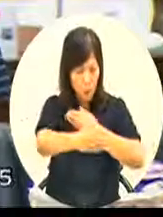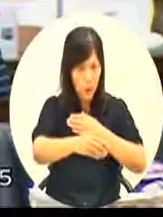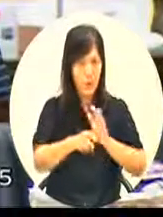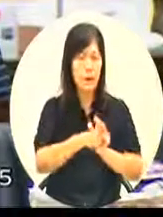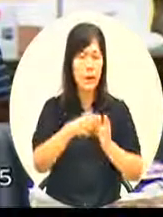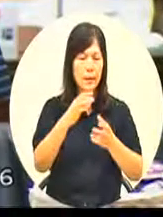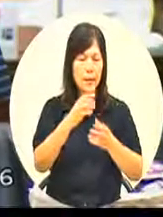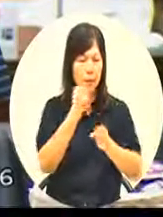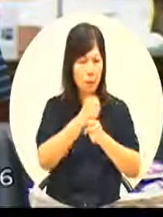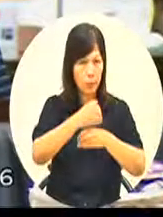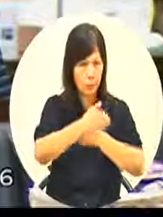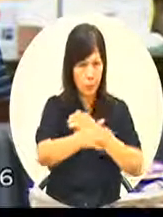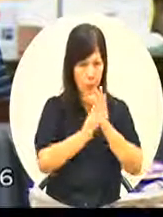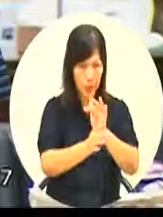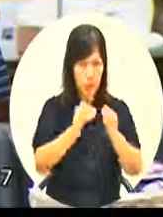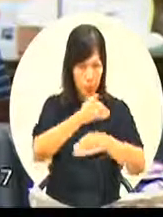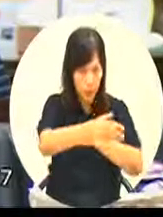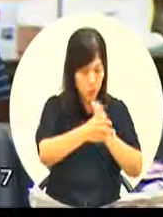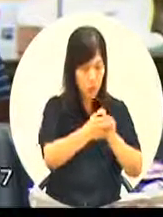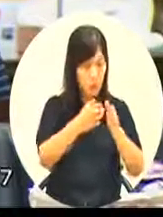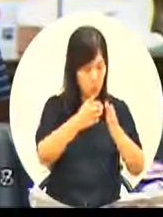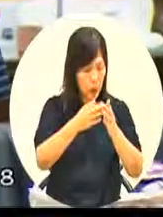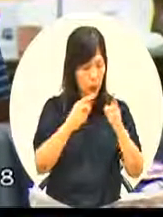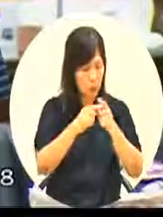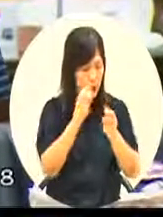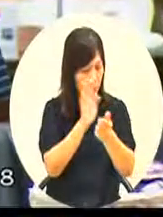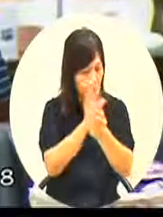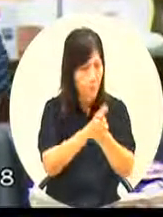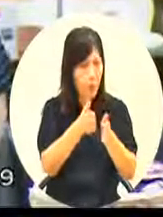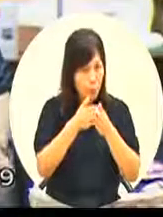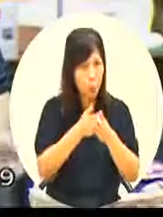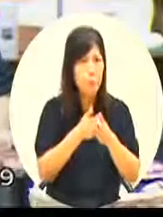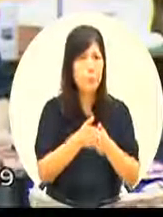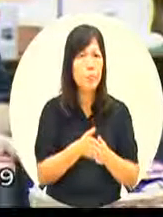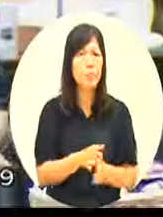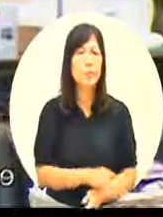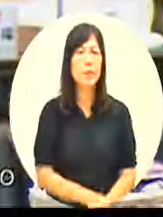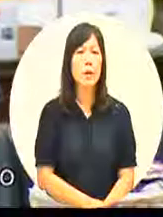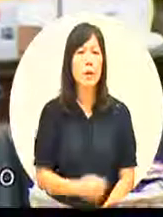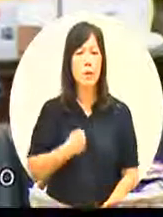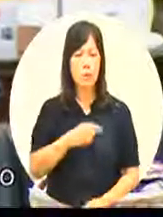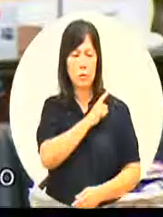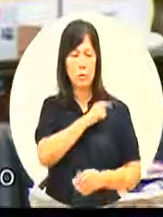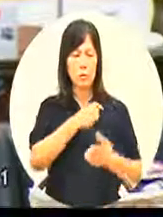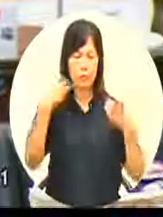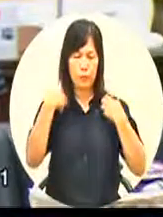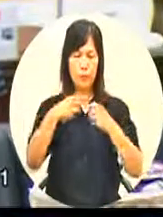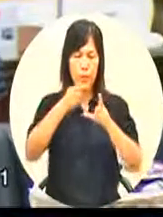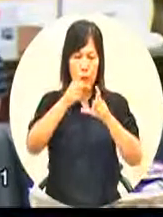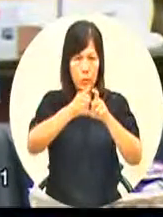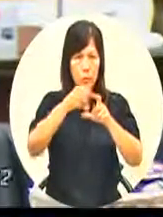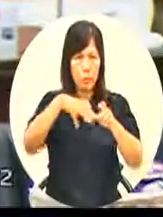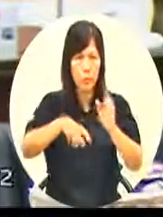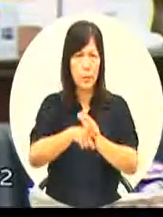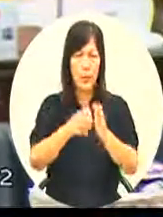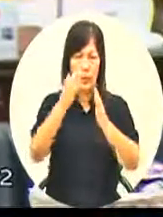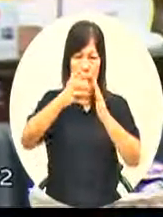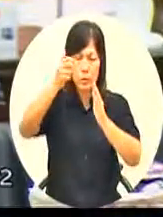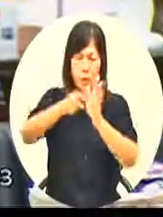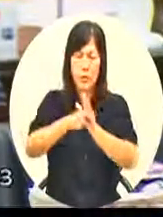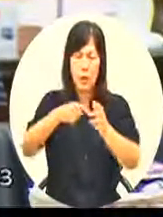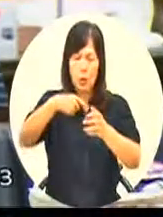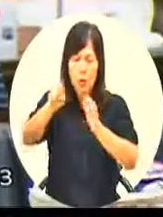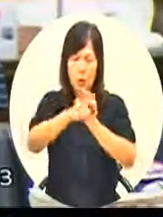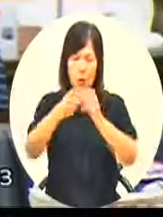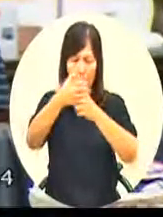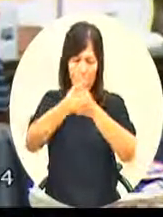SOP 需不需要适当的能力来协助？好，因为我这次我的选区的学校校长真的有人面对到卫生局要来